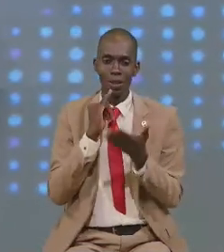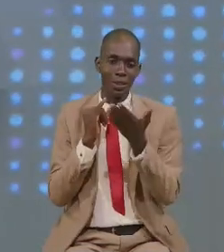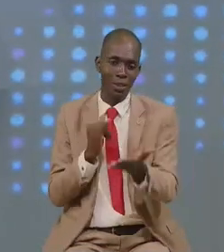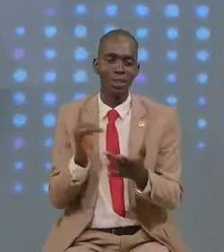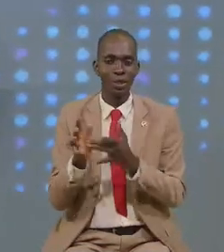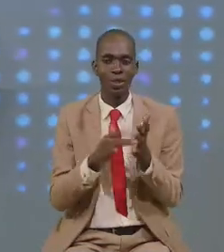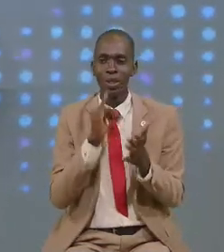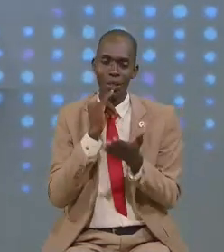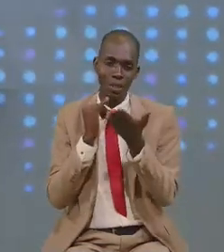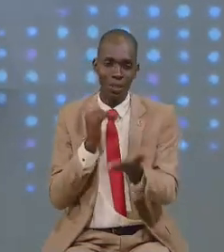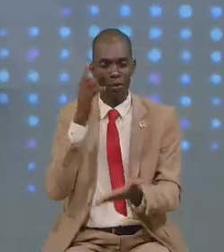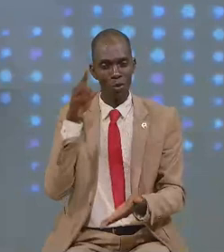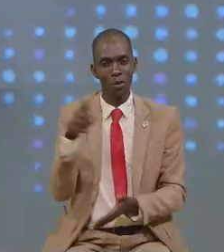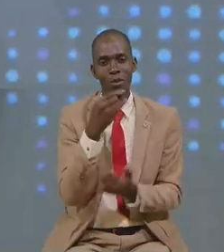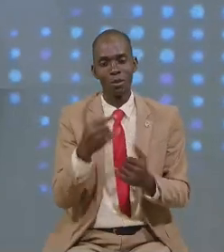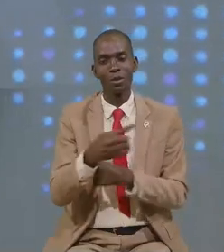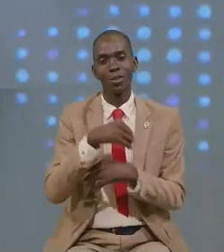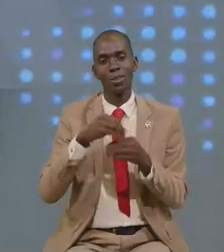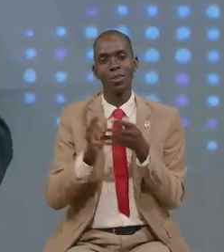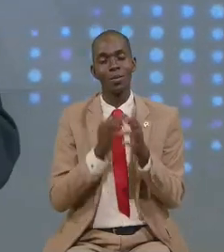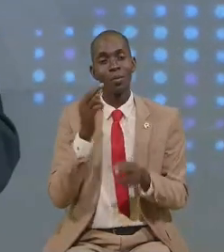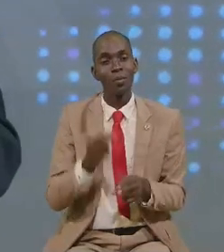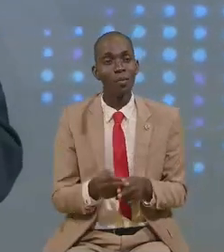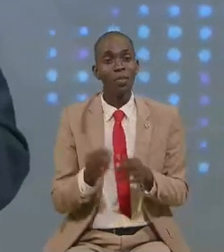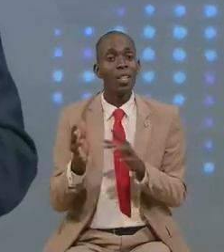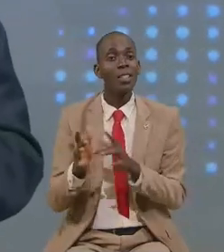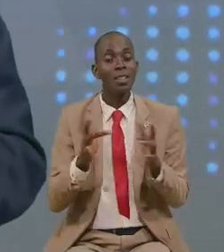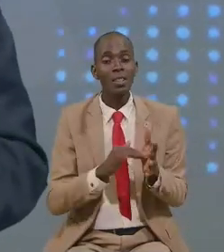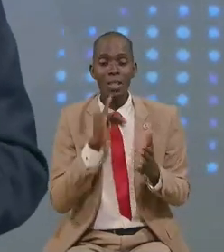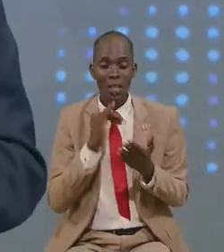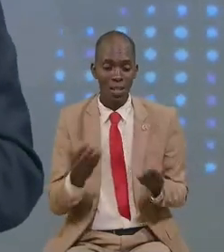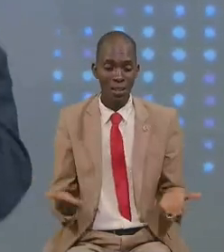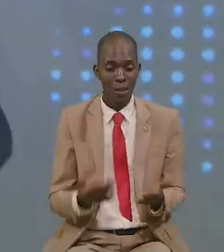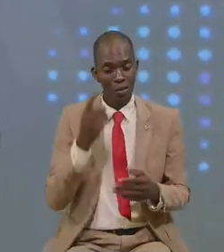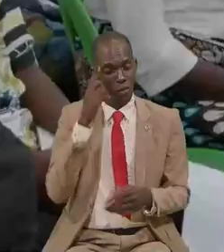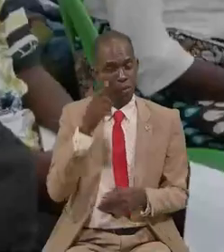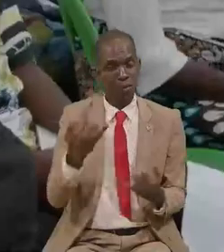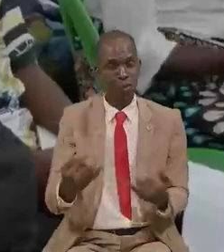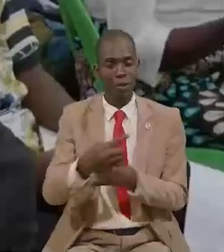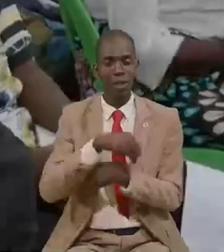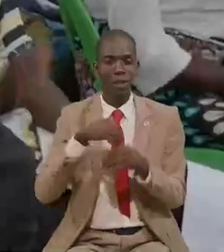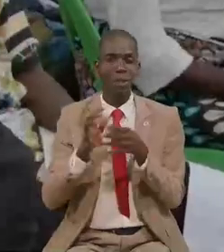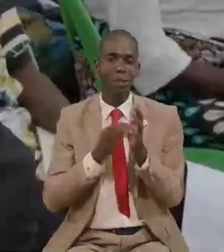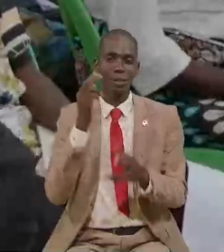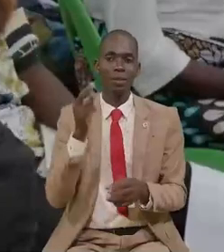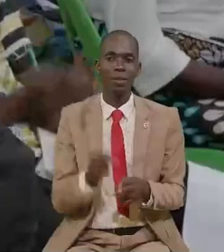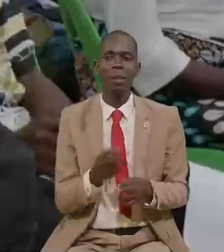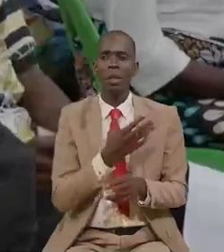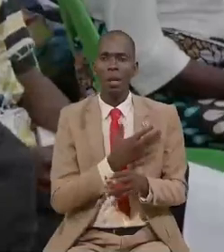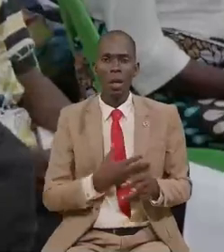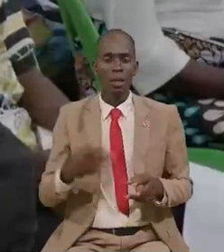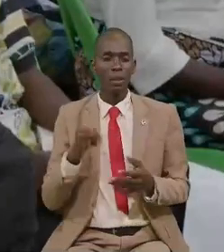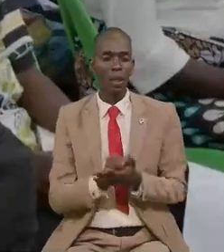là aujourd'hui. J'ai dit, Jésus est disponible pour toi aujourd'hui. Et le centenier